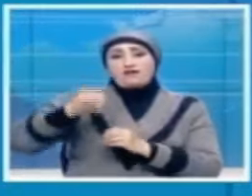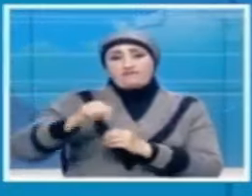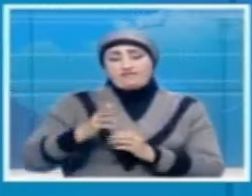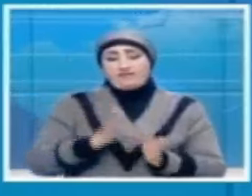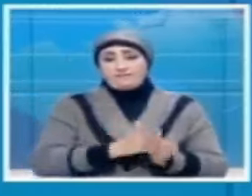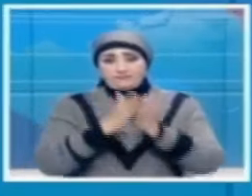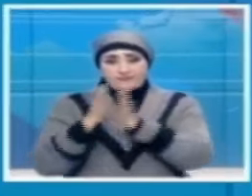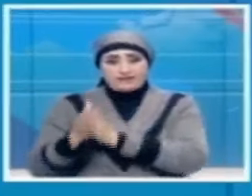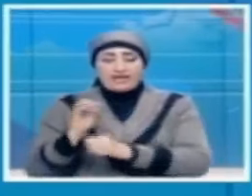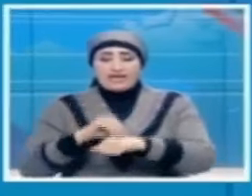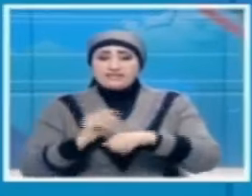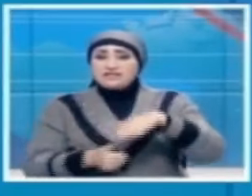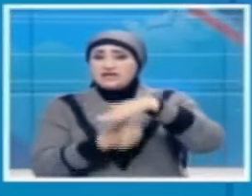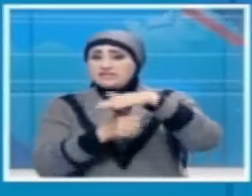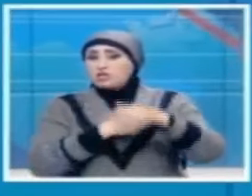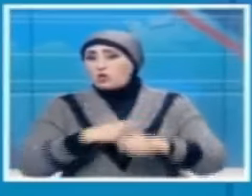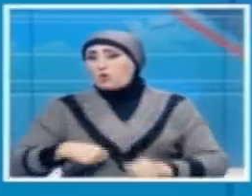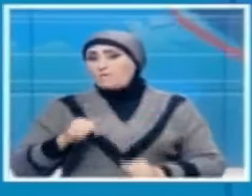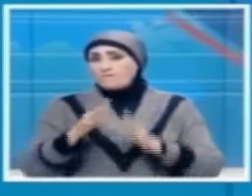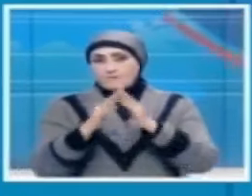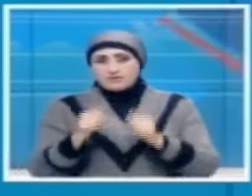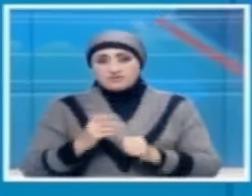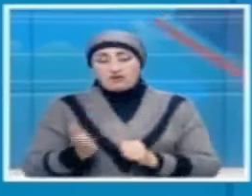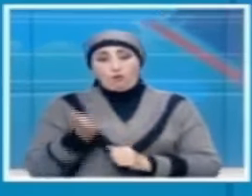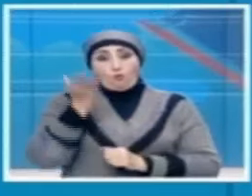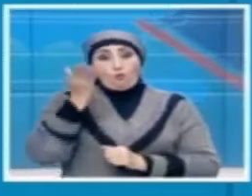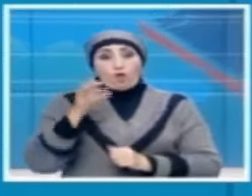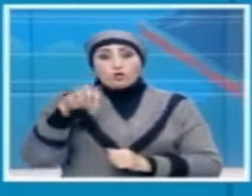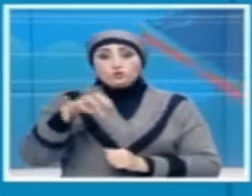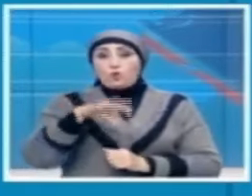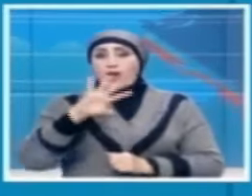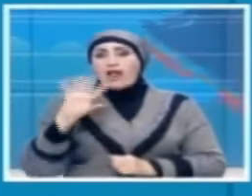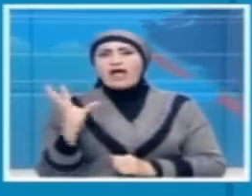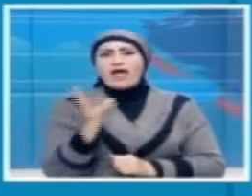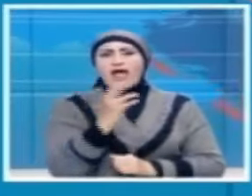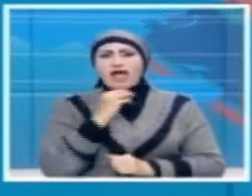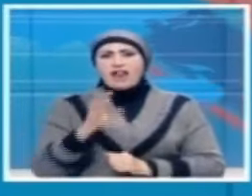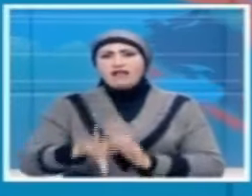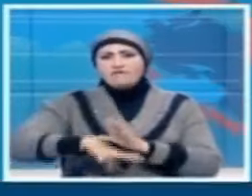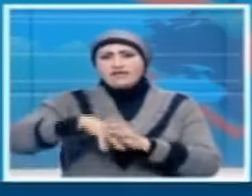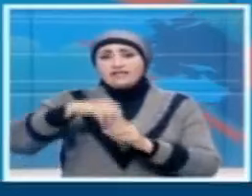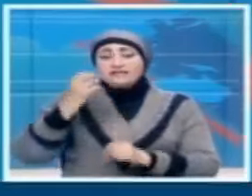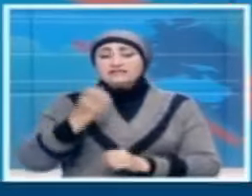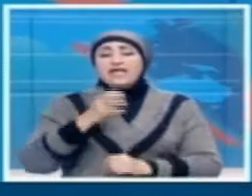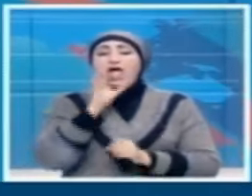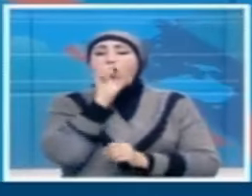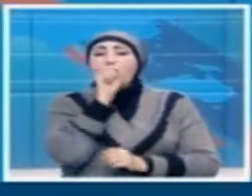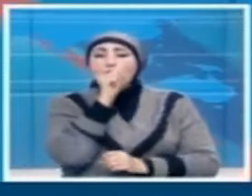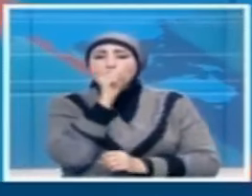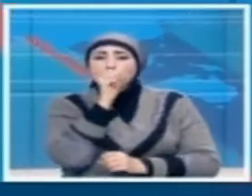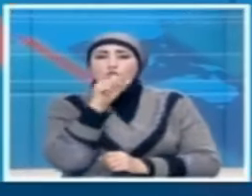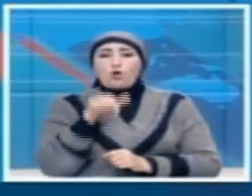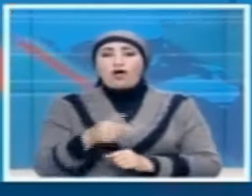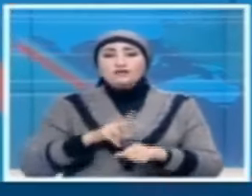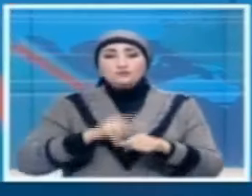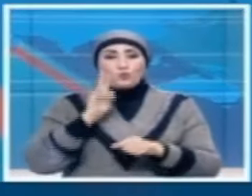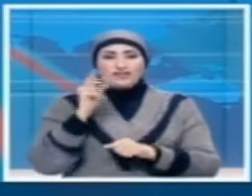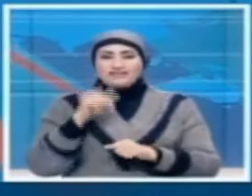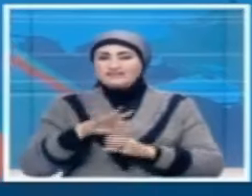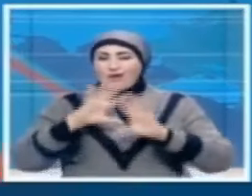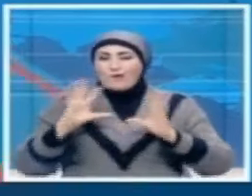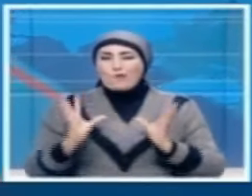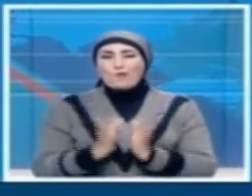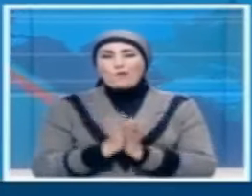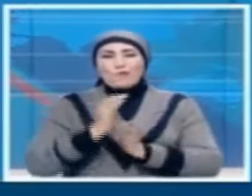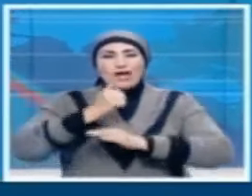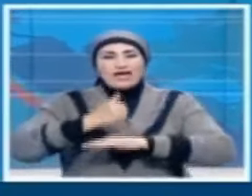كذلك اكد رئيس الوزراء ان مصر من اعلى دول العالم في انتاج وتصدير الموالح، مشيرا الى ان مصر لديها